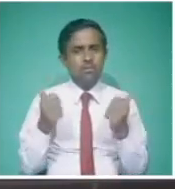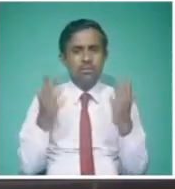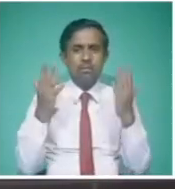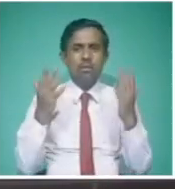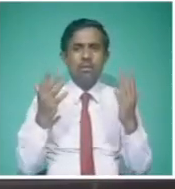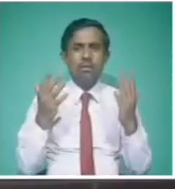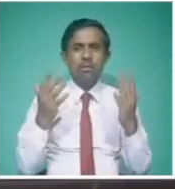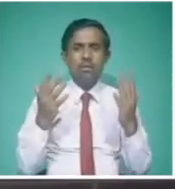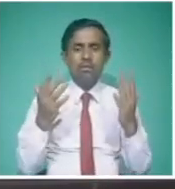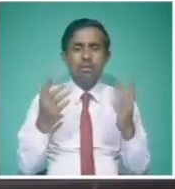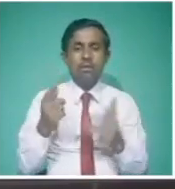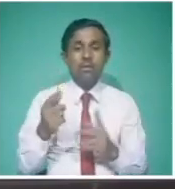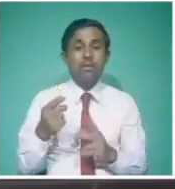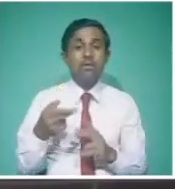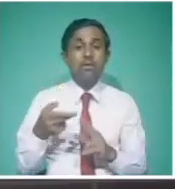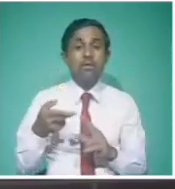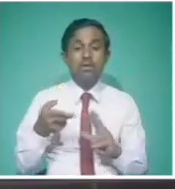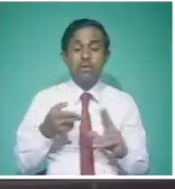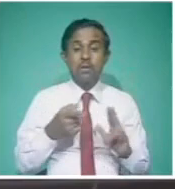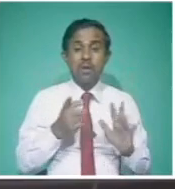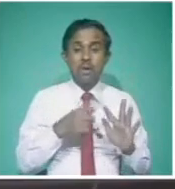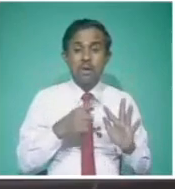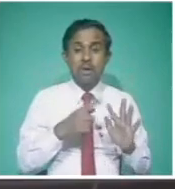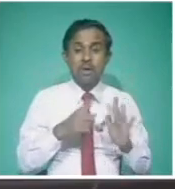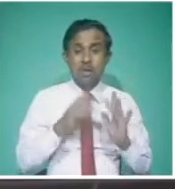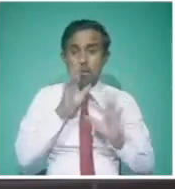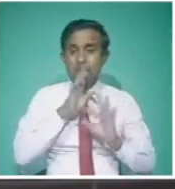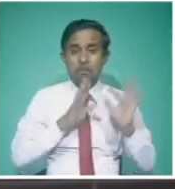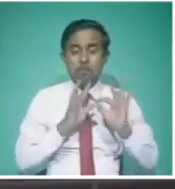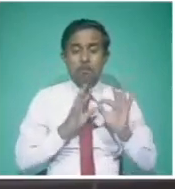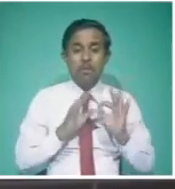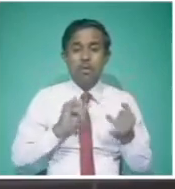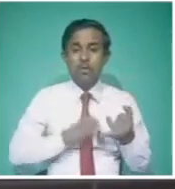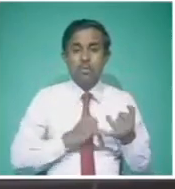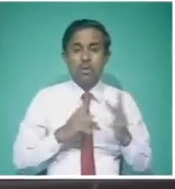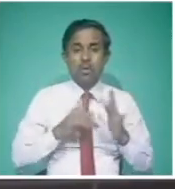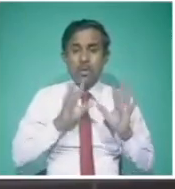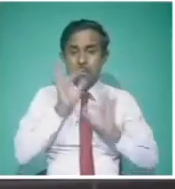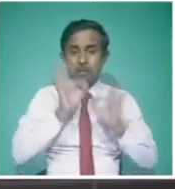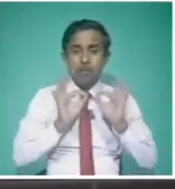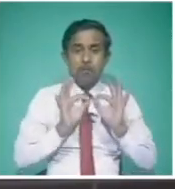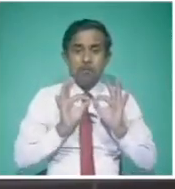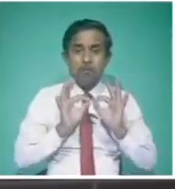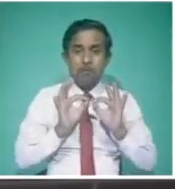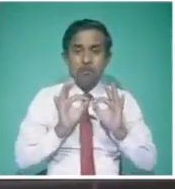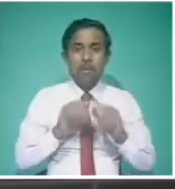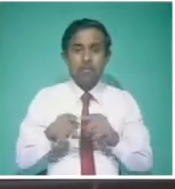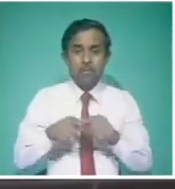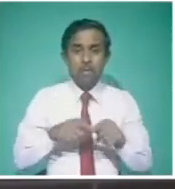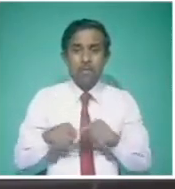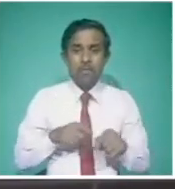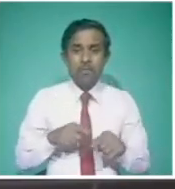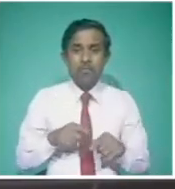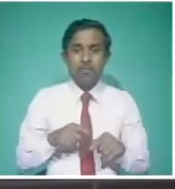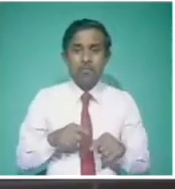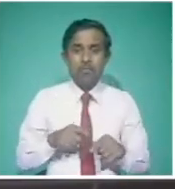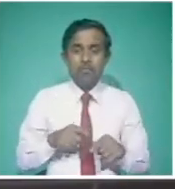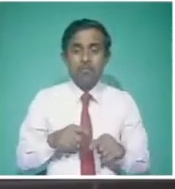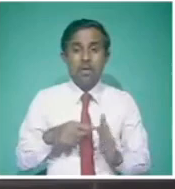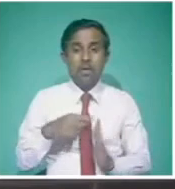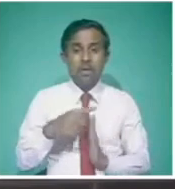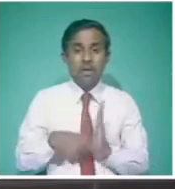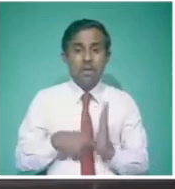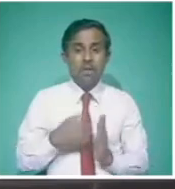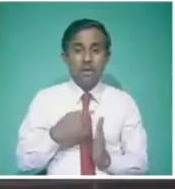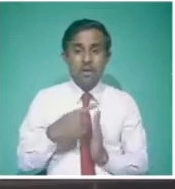ඉතාම සාර්ථකව අග්‍රහාර රක්ෂණ ඒ වගේම සුරක්ෂා රක්ෂණය මේ වගේ ඉතාම රටේ